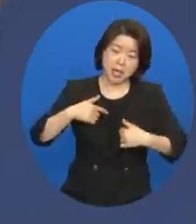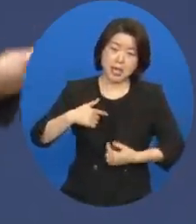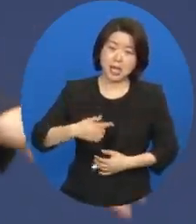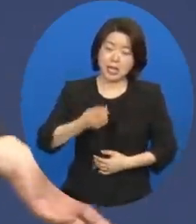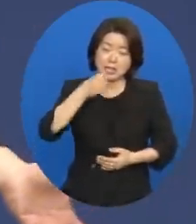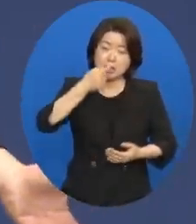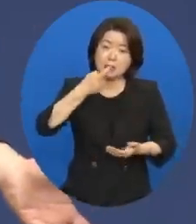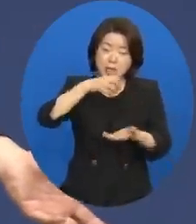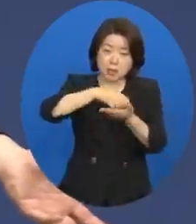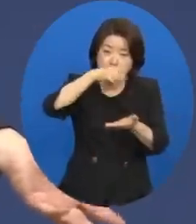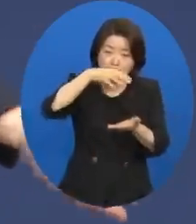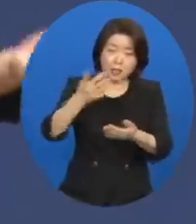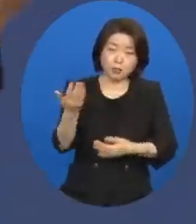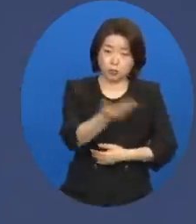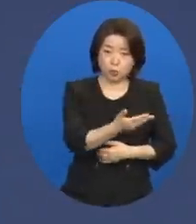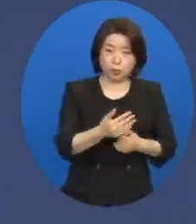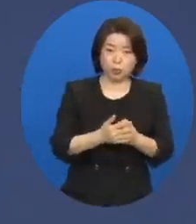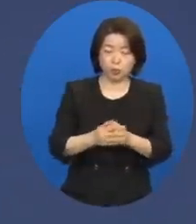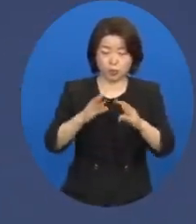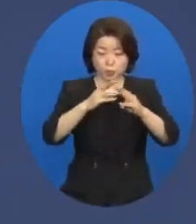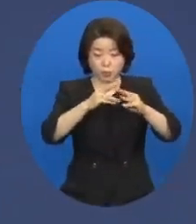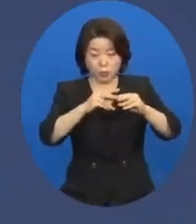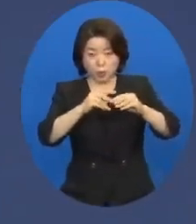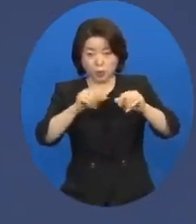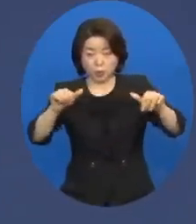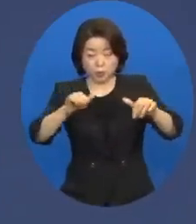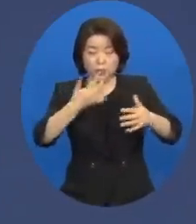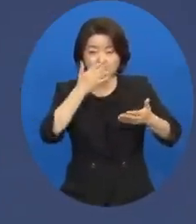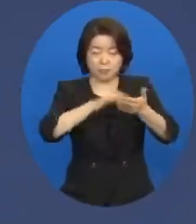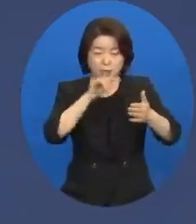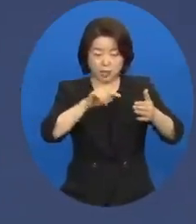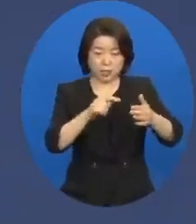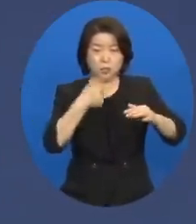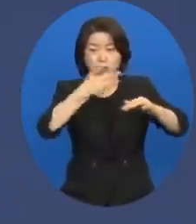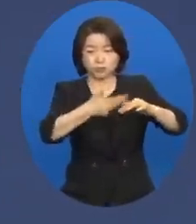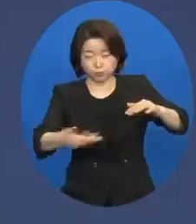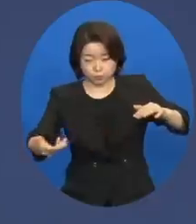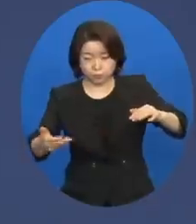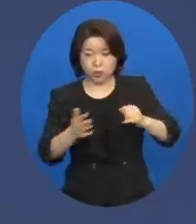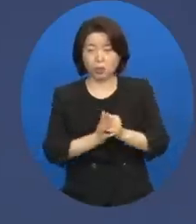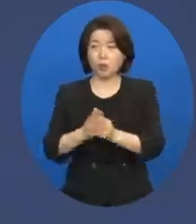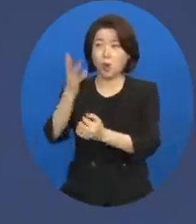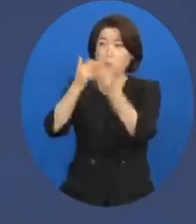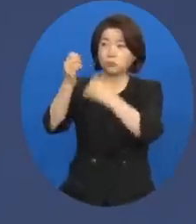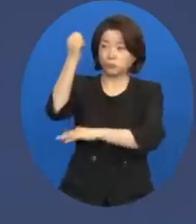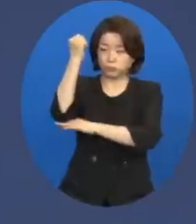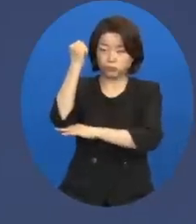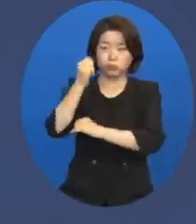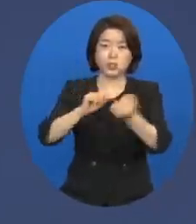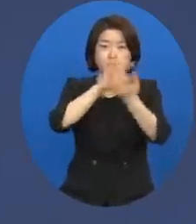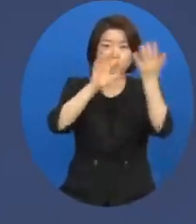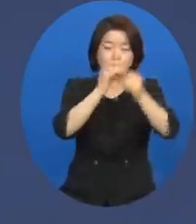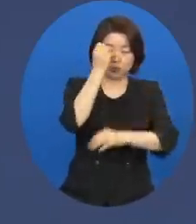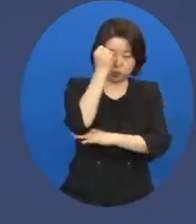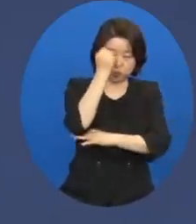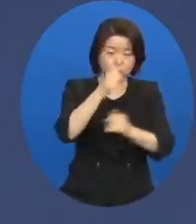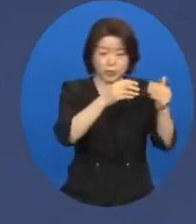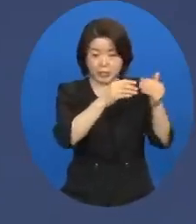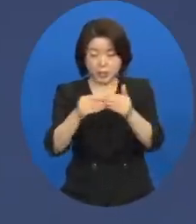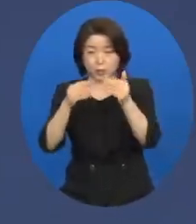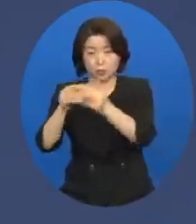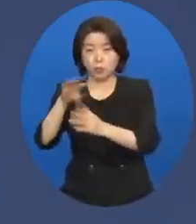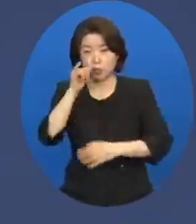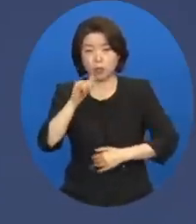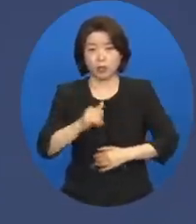지하 안반수로 그 생수를 주셨고 구름기둥과 불기둥으로 그들을 보호해 주셨고, 아니 역사에 그렇게